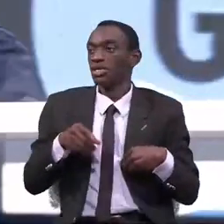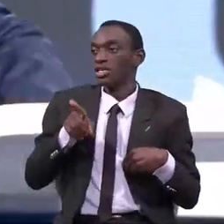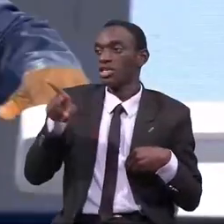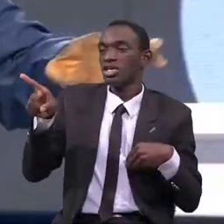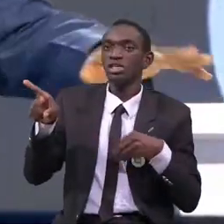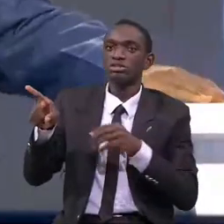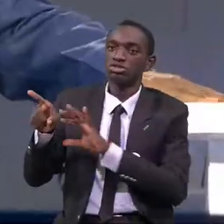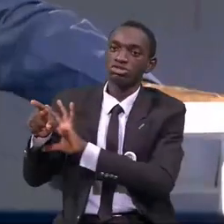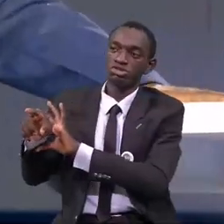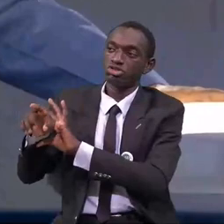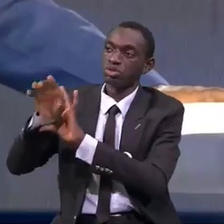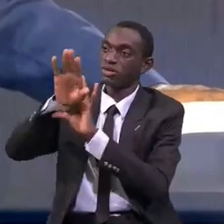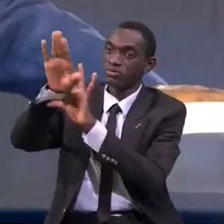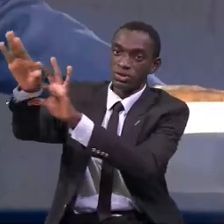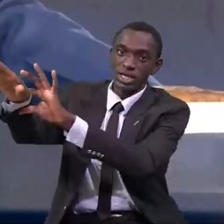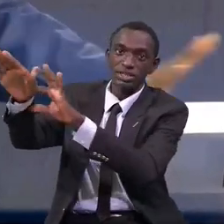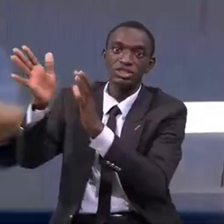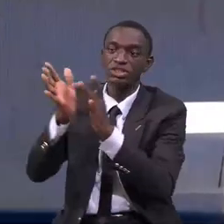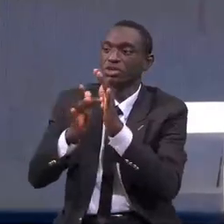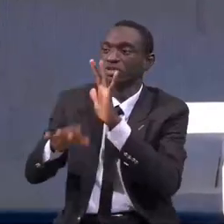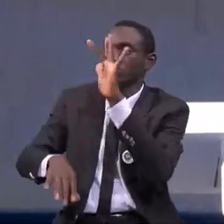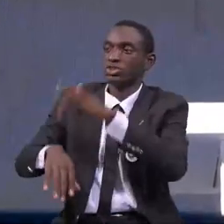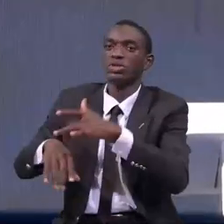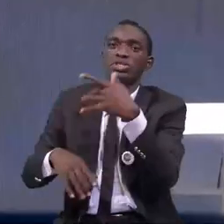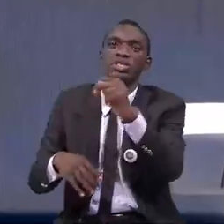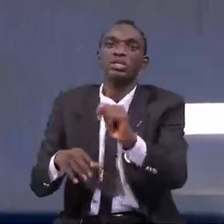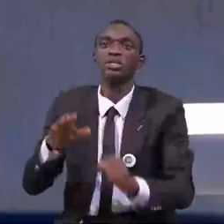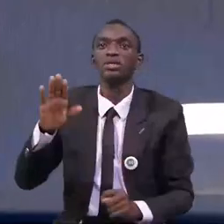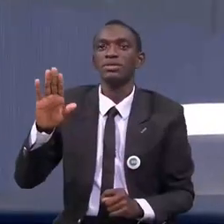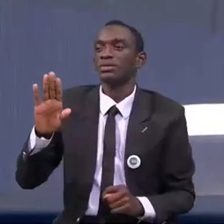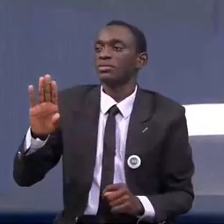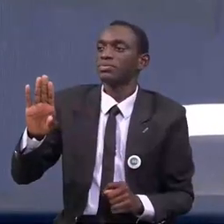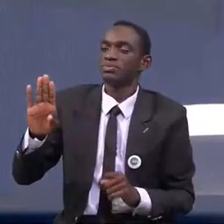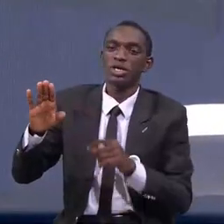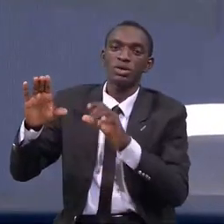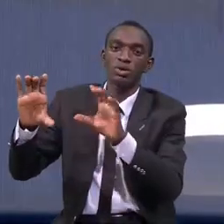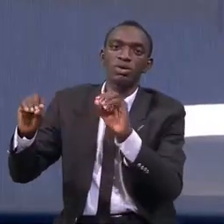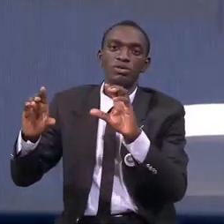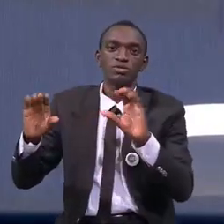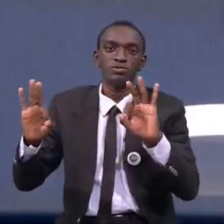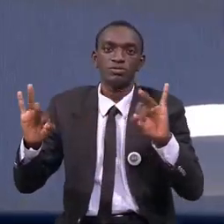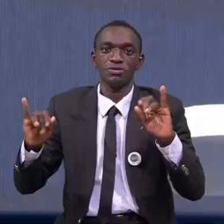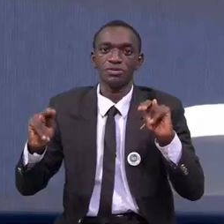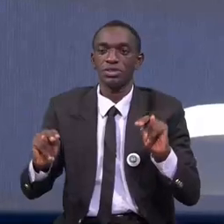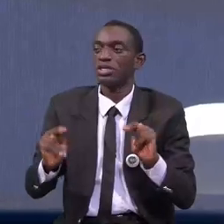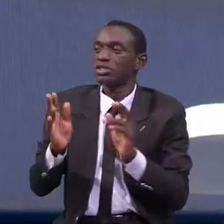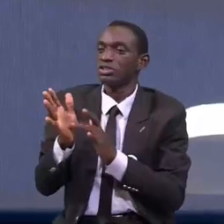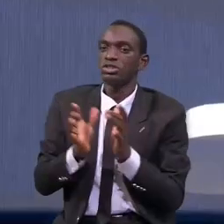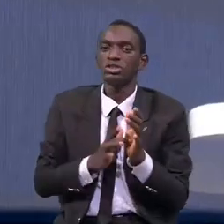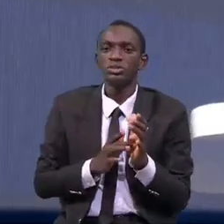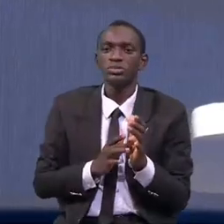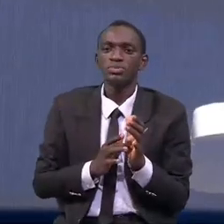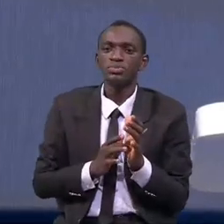accepté il a étendu la main pour toucher le cercueil et ils n'ont pas té